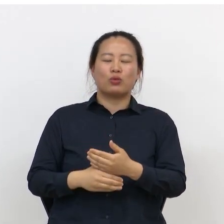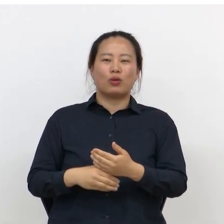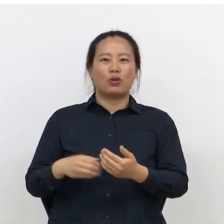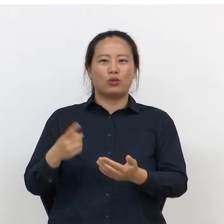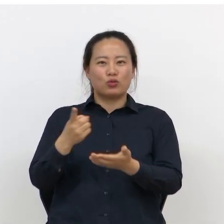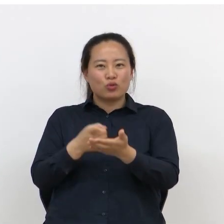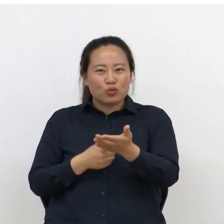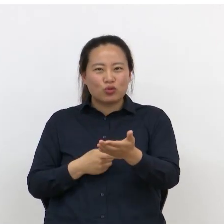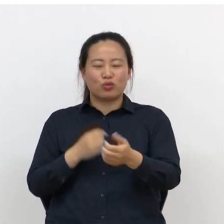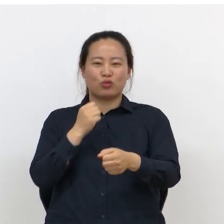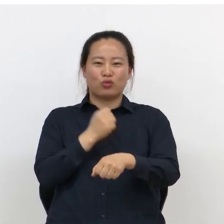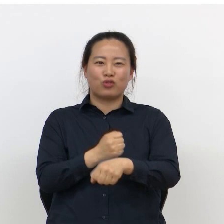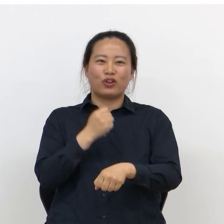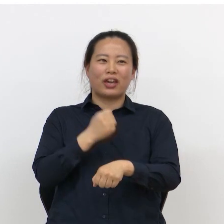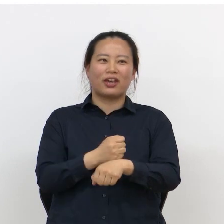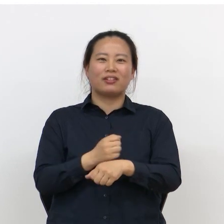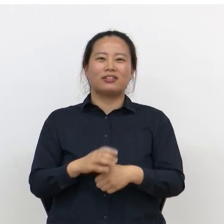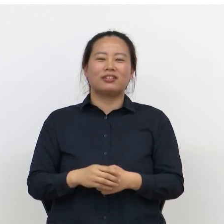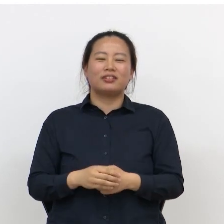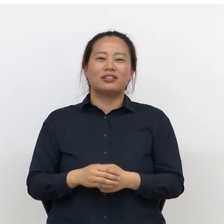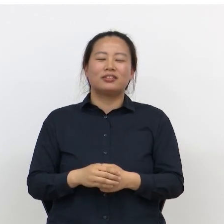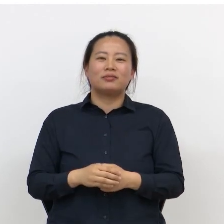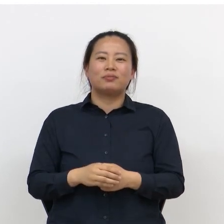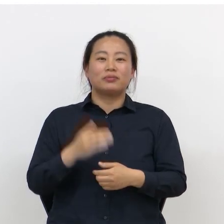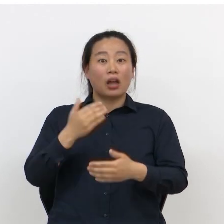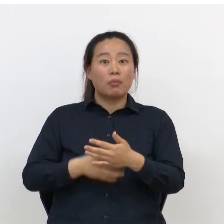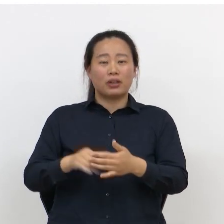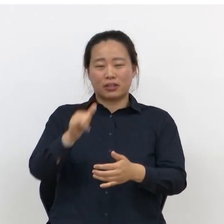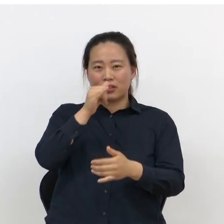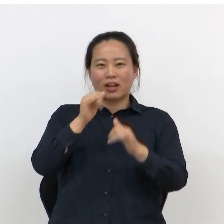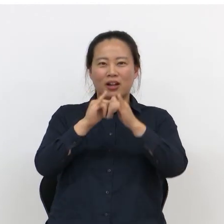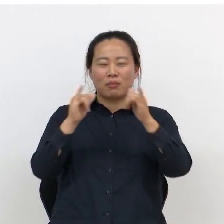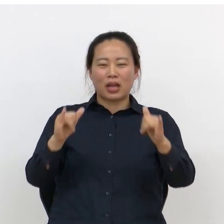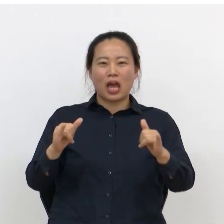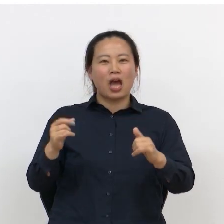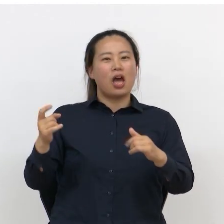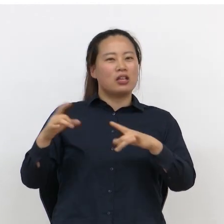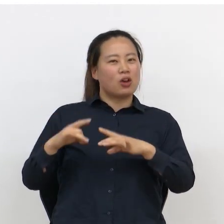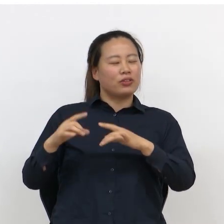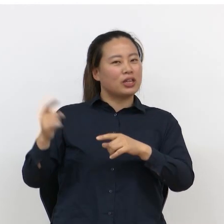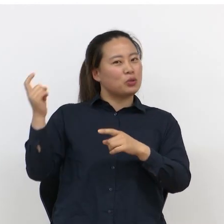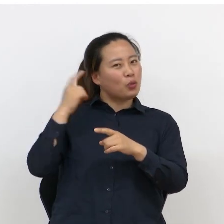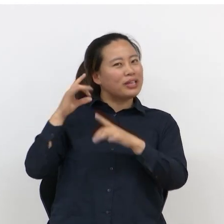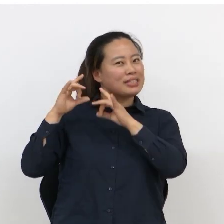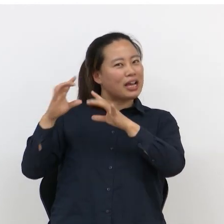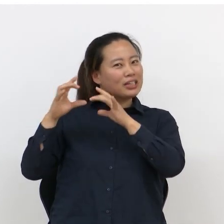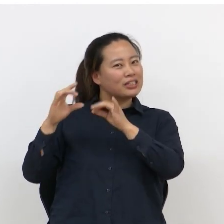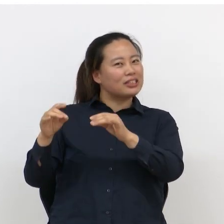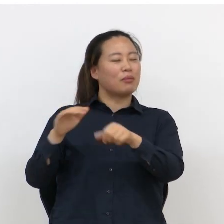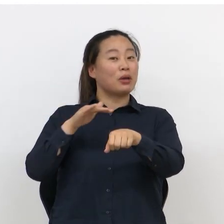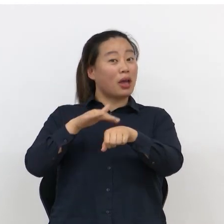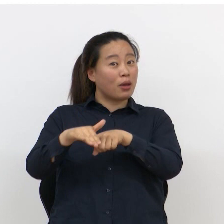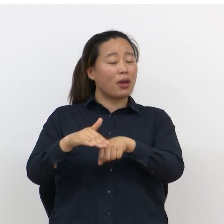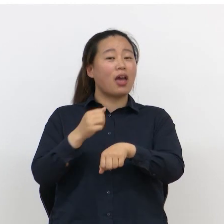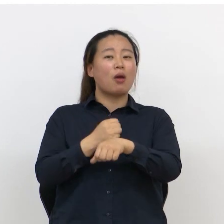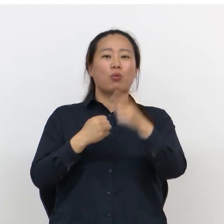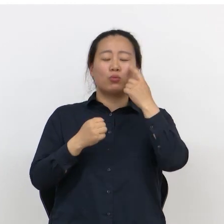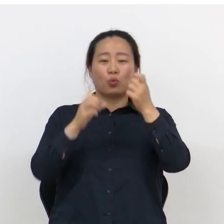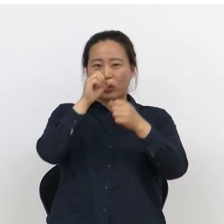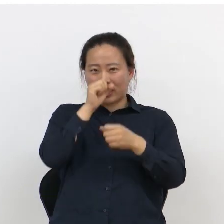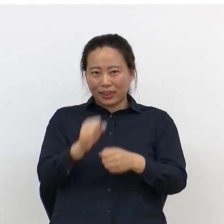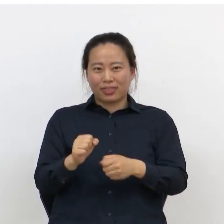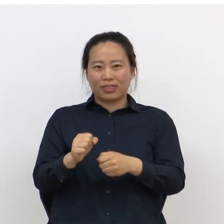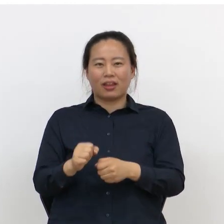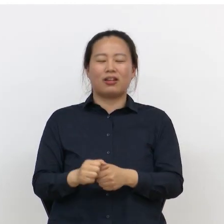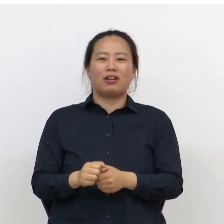수술을 시행한 다음에 잔존청력이 남아있다고 하면 전기 소리 작업 방식을 사용하면 됩니다. 수술에 성공하면